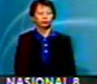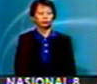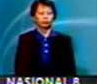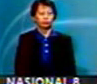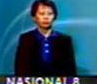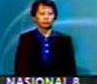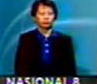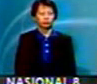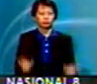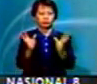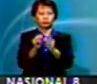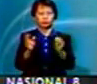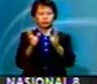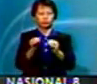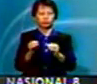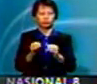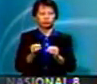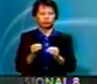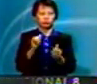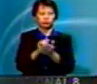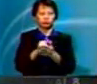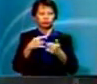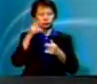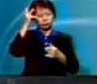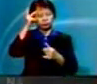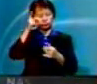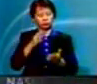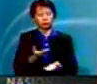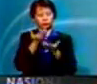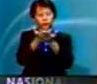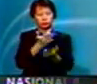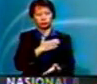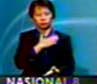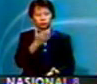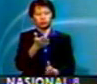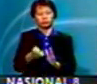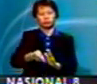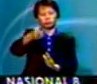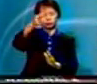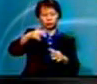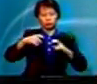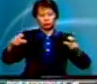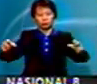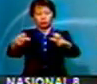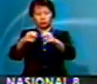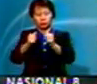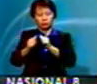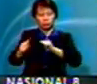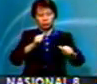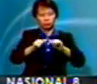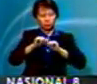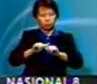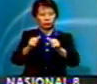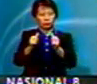The summit is aimed at galvanizing political commitment at the highest level to effectively and sustainably